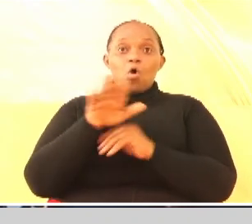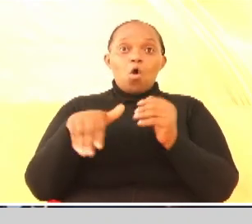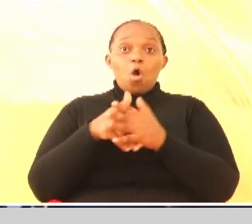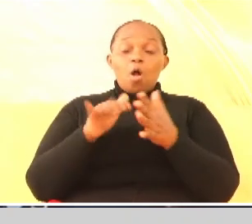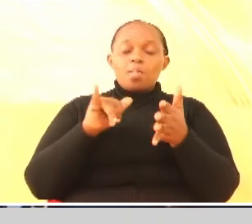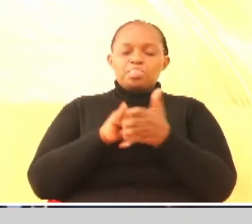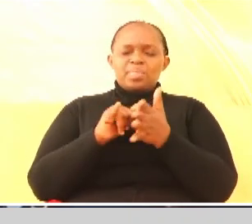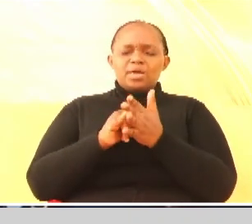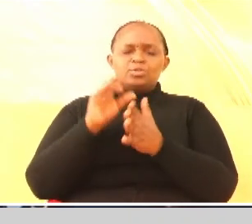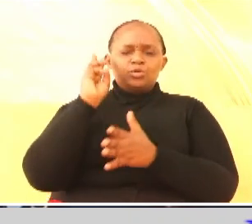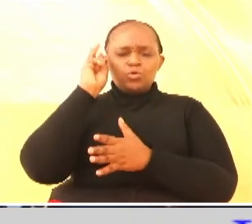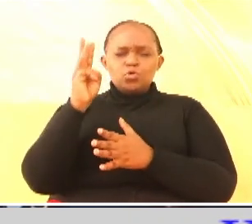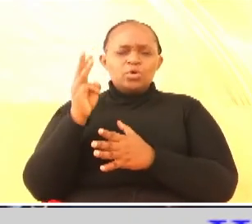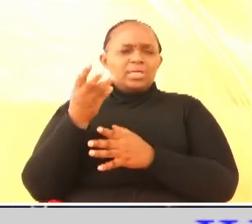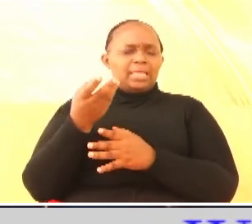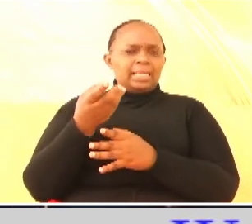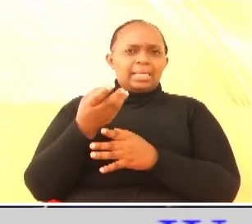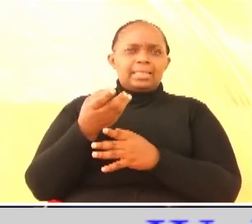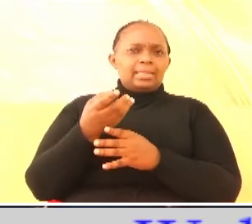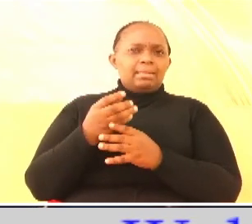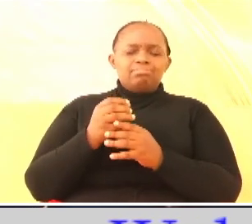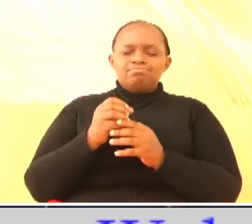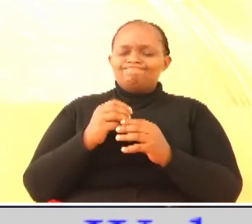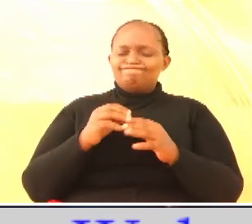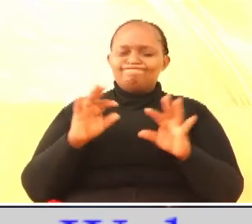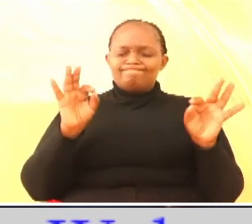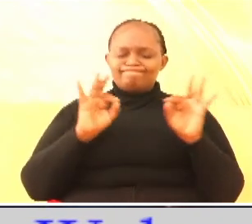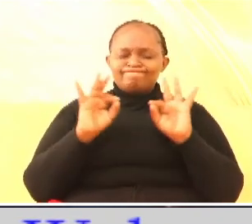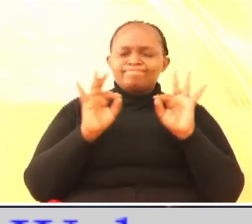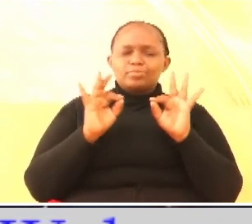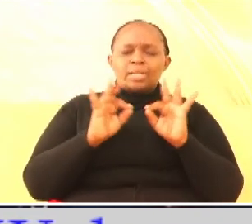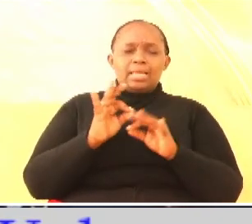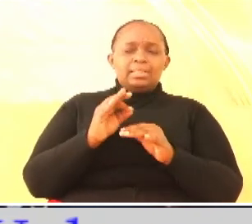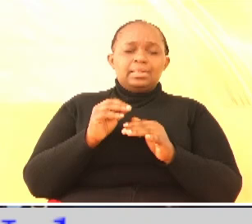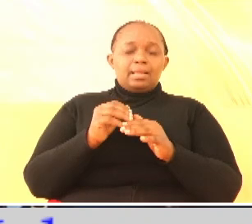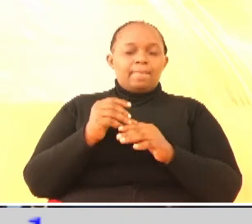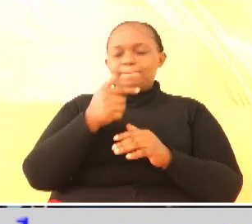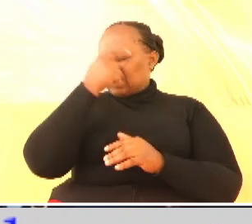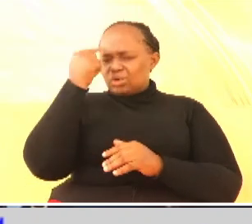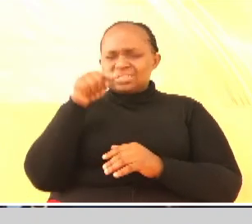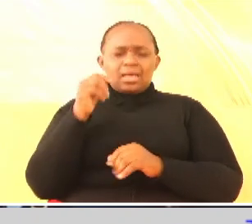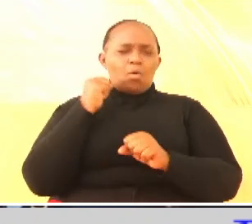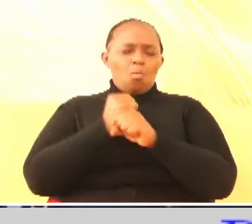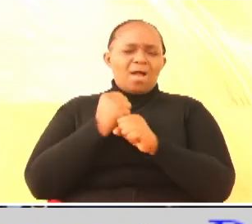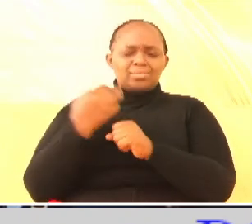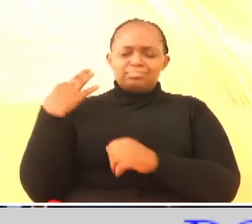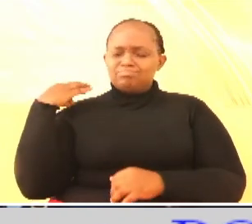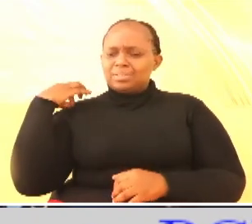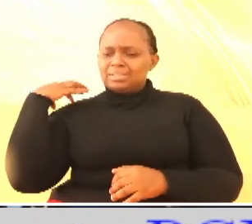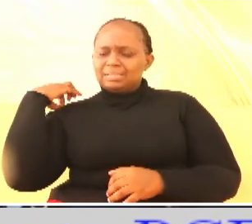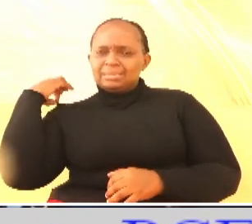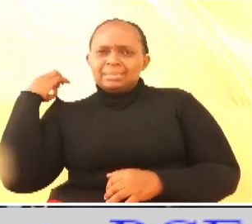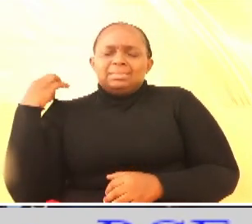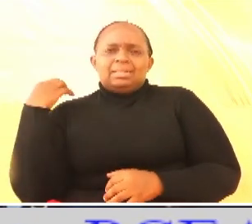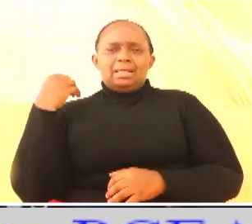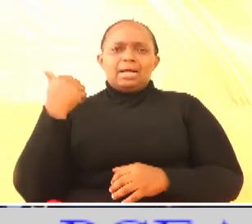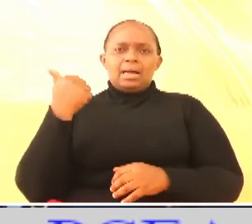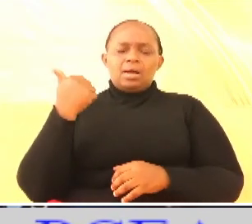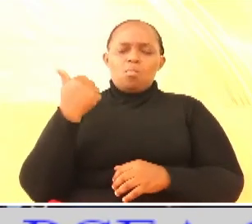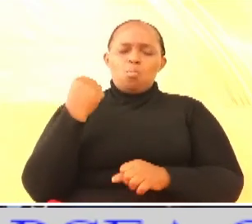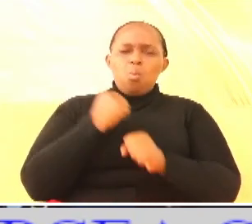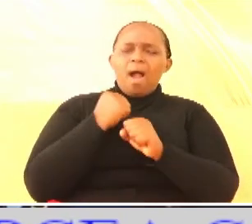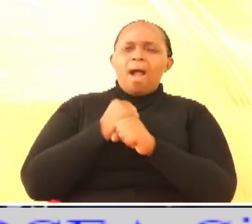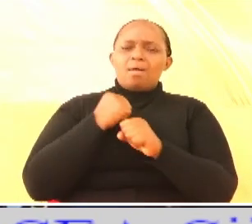uzima, waliongezewa taji ya nini? Ya huduma. Waliyejitolea kwa kazi ya Bwana, waliopeana extra time kwa kazi ya